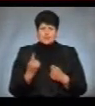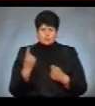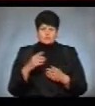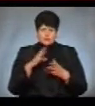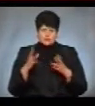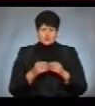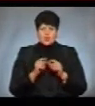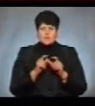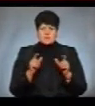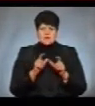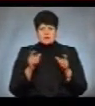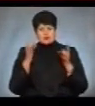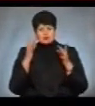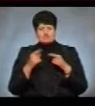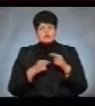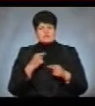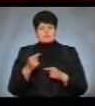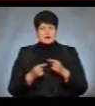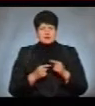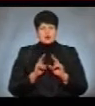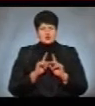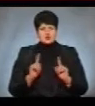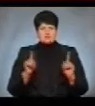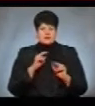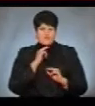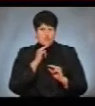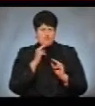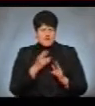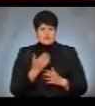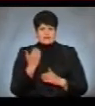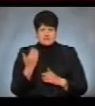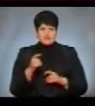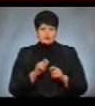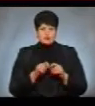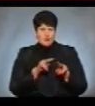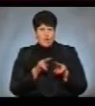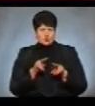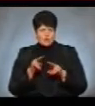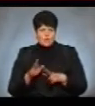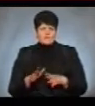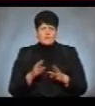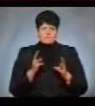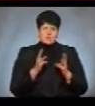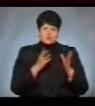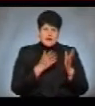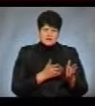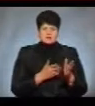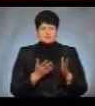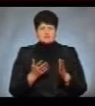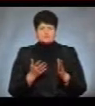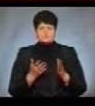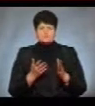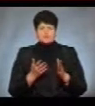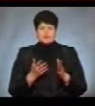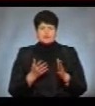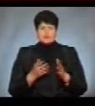об'єктів культурної спадщини, до яких особлива увага і на вашому контролі, на контролі пожежників, що, от, ну, зокрема,